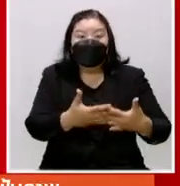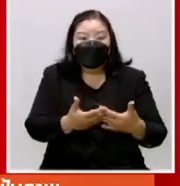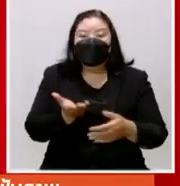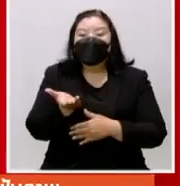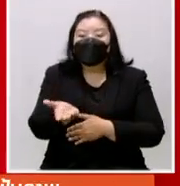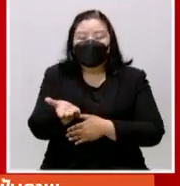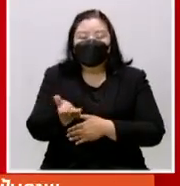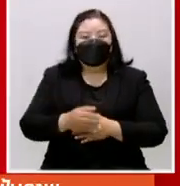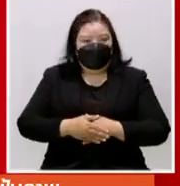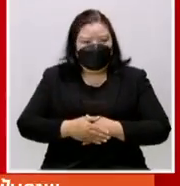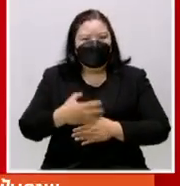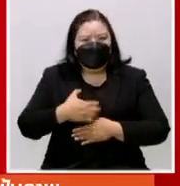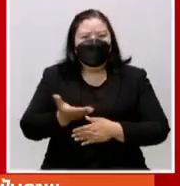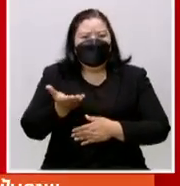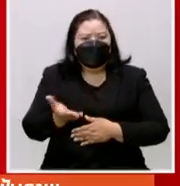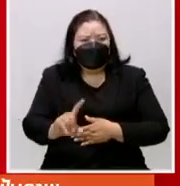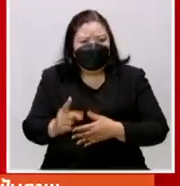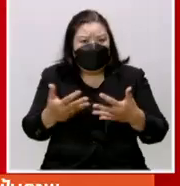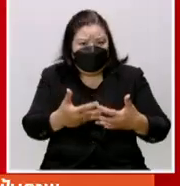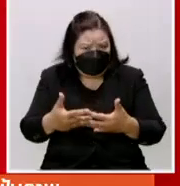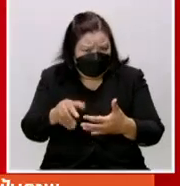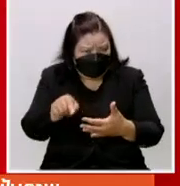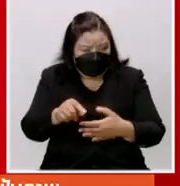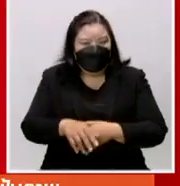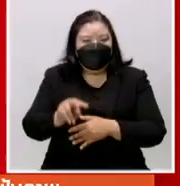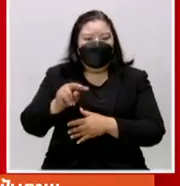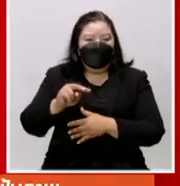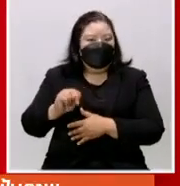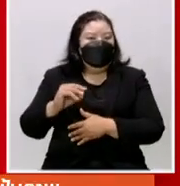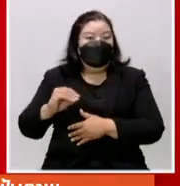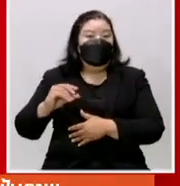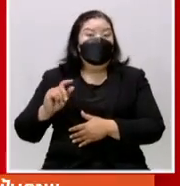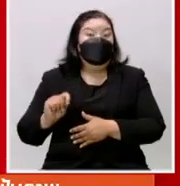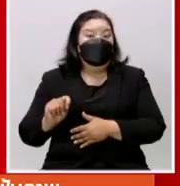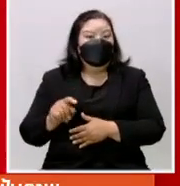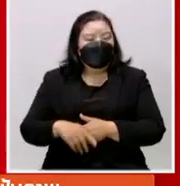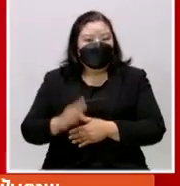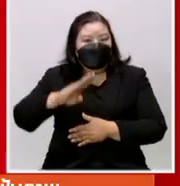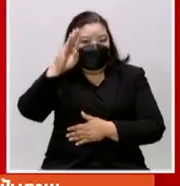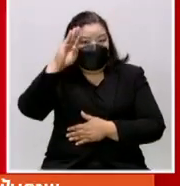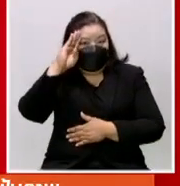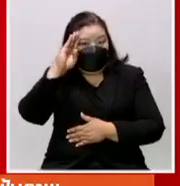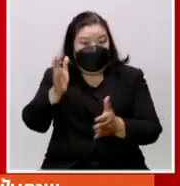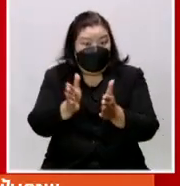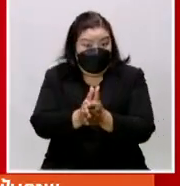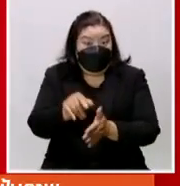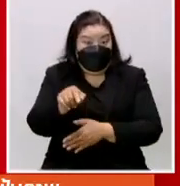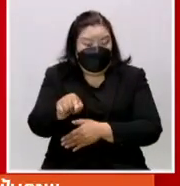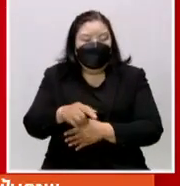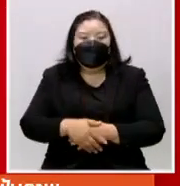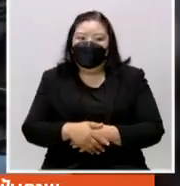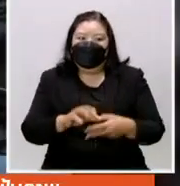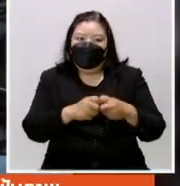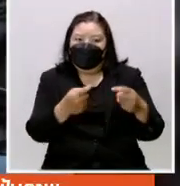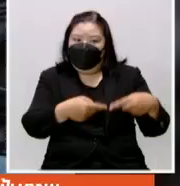คะเพื่อเรียกร้องให้สหรัฐและนาโต้รับประกันว่าพันธมิตรทางทหารของชาติตะวันตกจะไม่ขยายไปทางตะวันออกเ